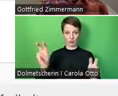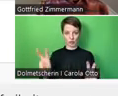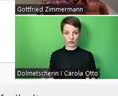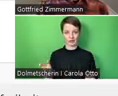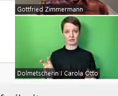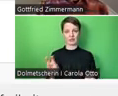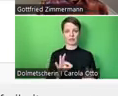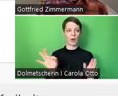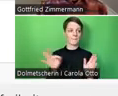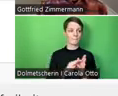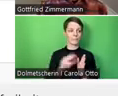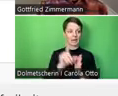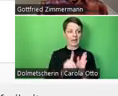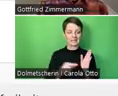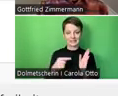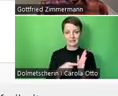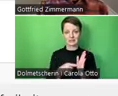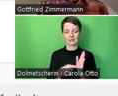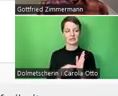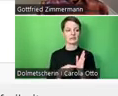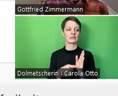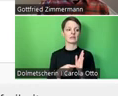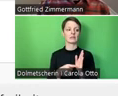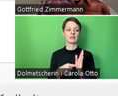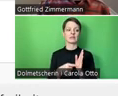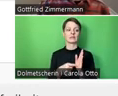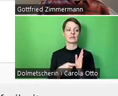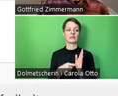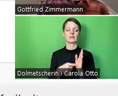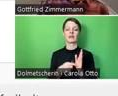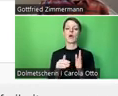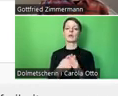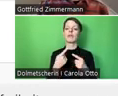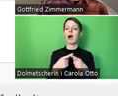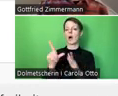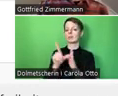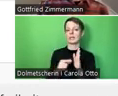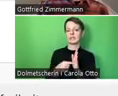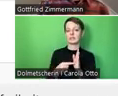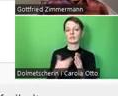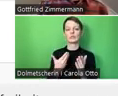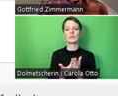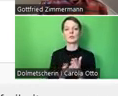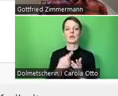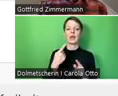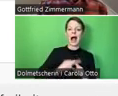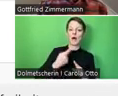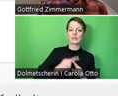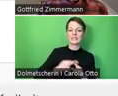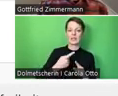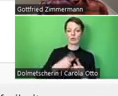für Punktlisten. Und für andere Listen, zum Beispiel